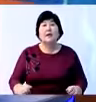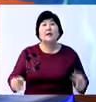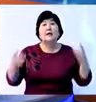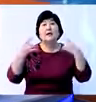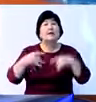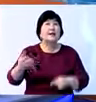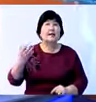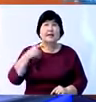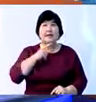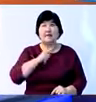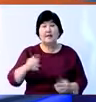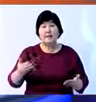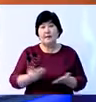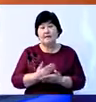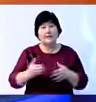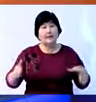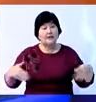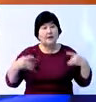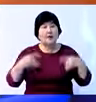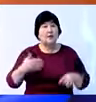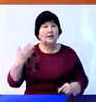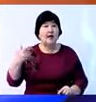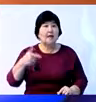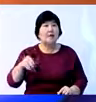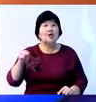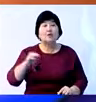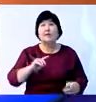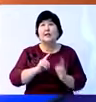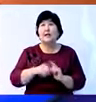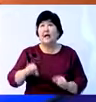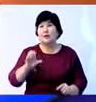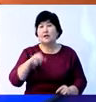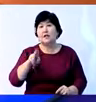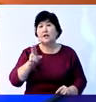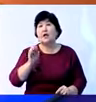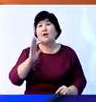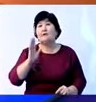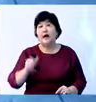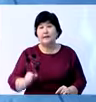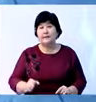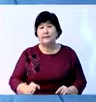На телеканале «Кызылорда. Время новостей». Здравствуйте, в студии с вами Галымжан Жумназар, сурдопереводчик Айткуль Садыкова.